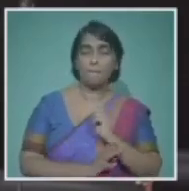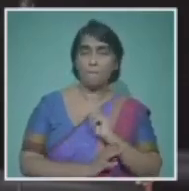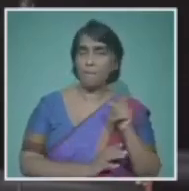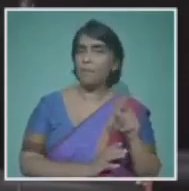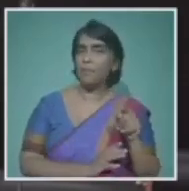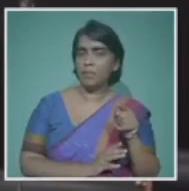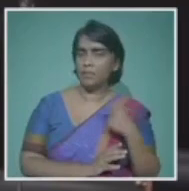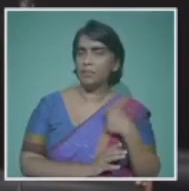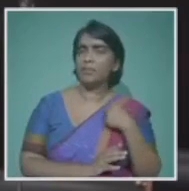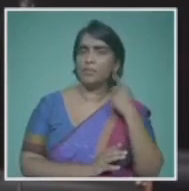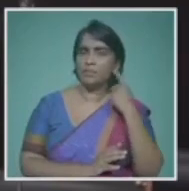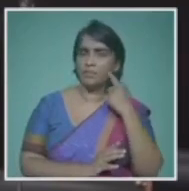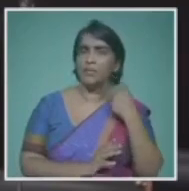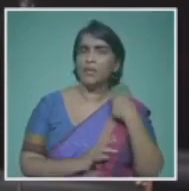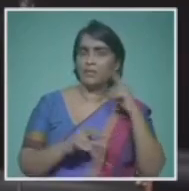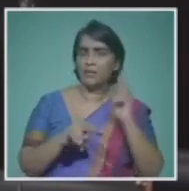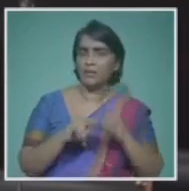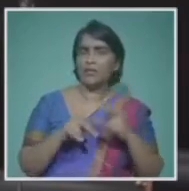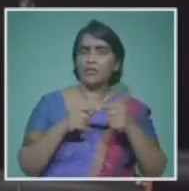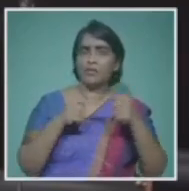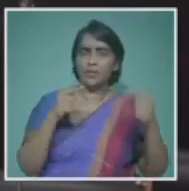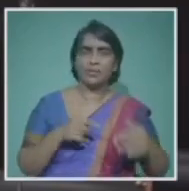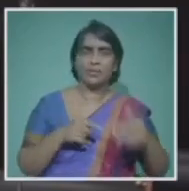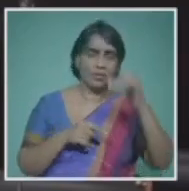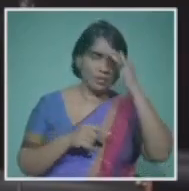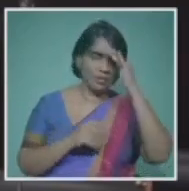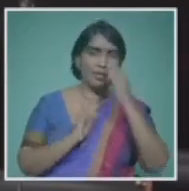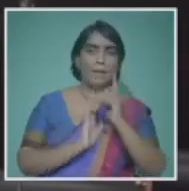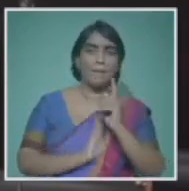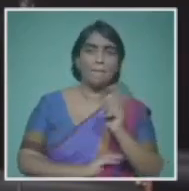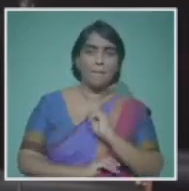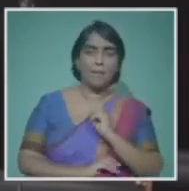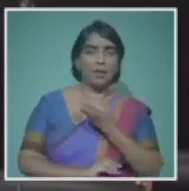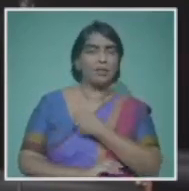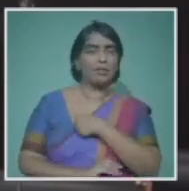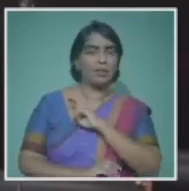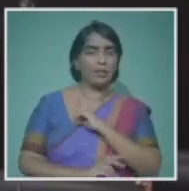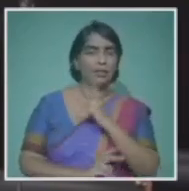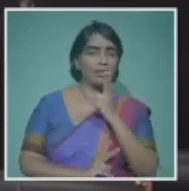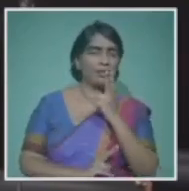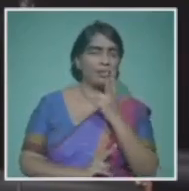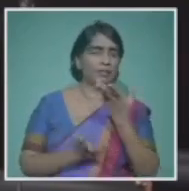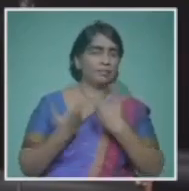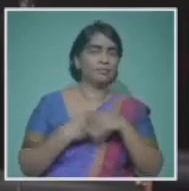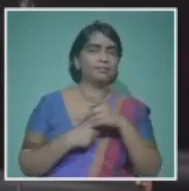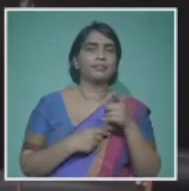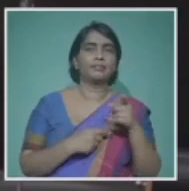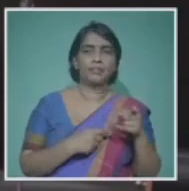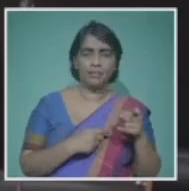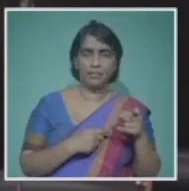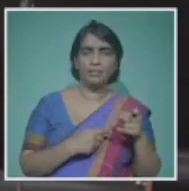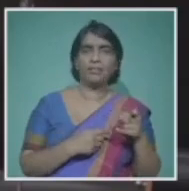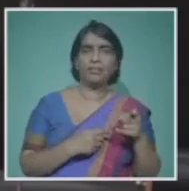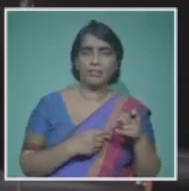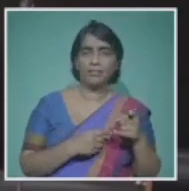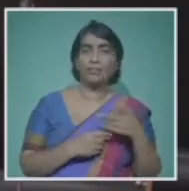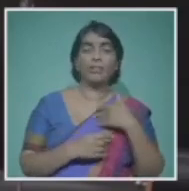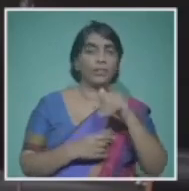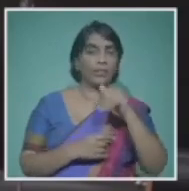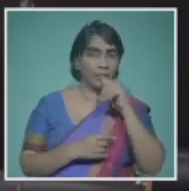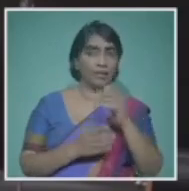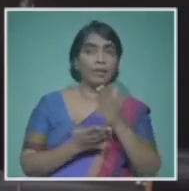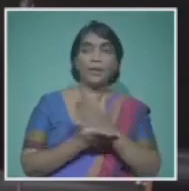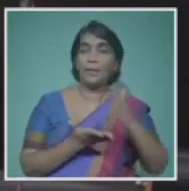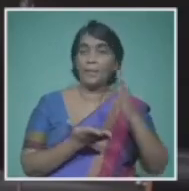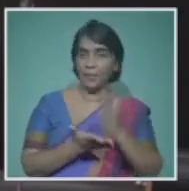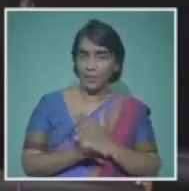මං හිතන්නේ මාගේ මිත්‍ර විපක්ෂ නායකතුමා ධර්මයයි සංඝයි දෙකම මේ මිශ්‍ර කරලා තියෙන්නේ. අපි ඒක ඇත්ත වශයෙන්ම